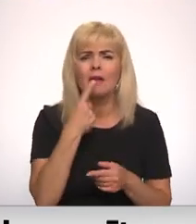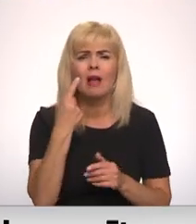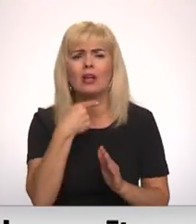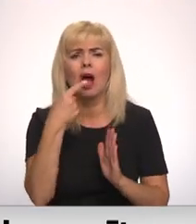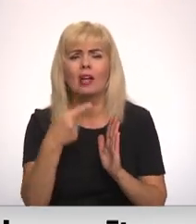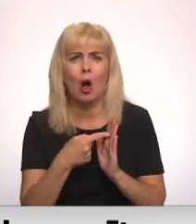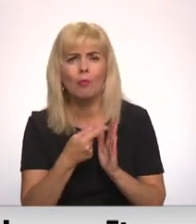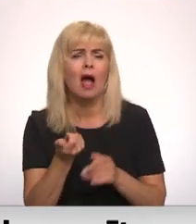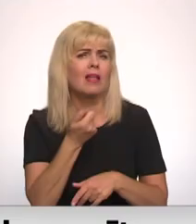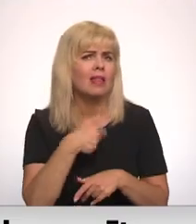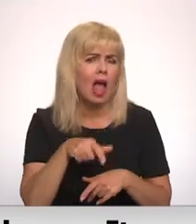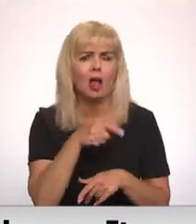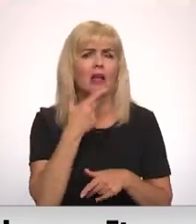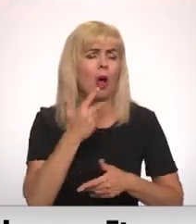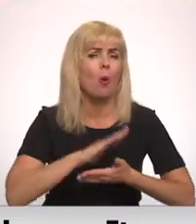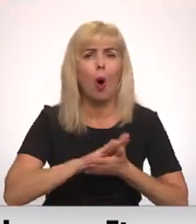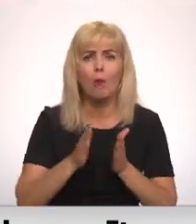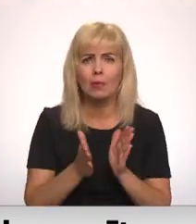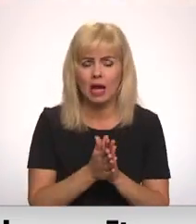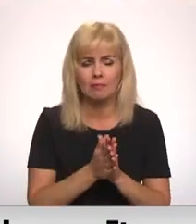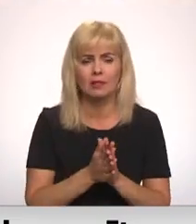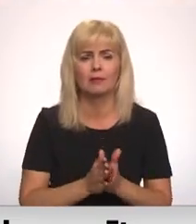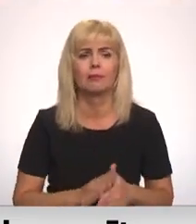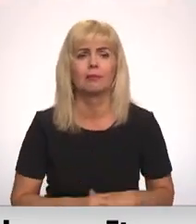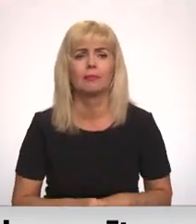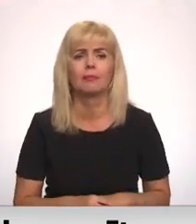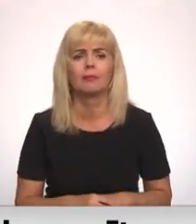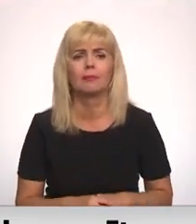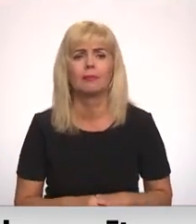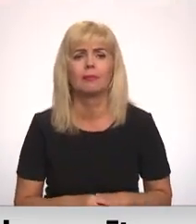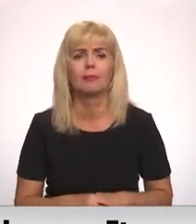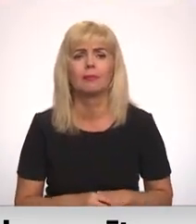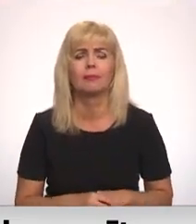jautājumiem nav nekādu kompromisu. Vita Anstrete, Māris Jurgensons, Latvijas televīzija.